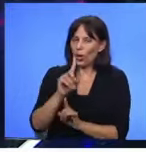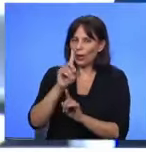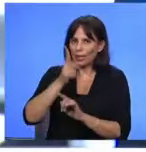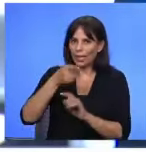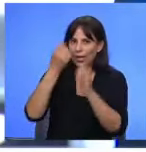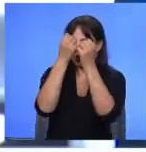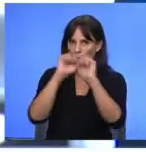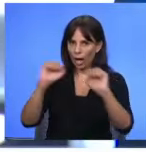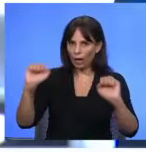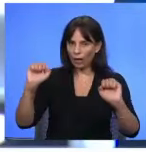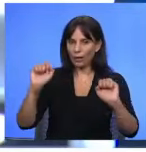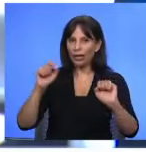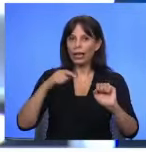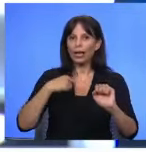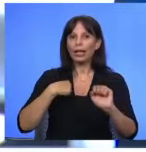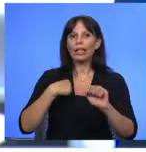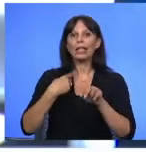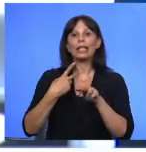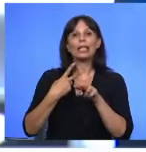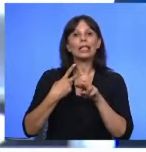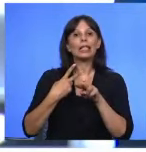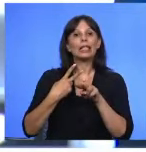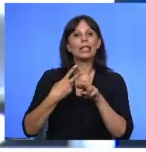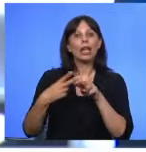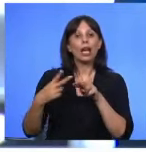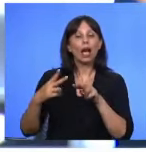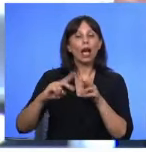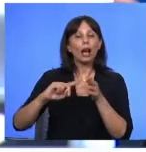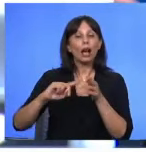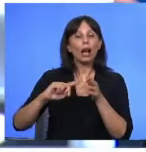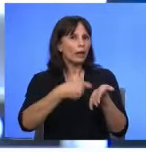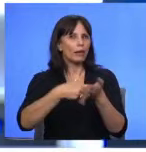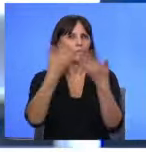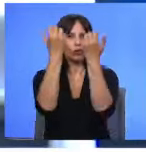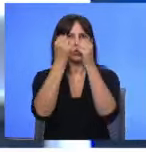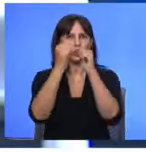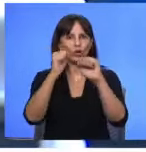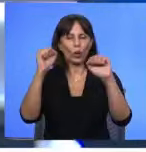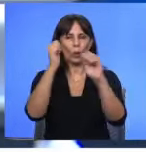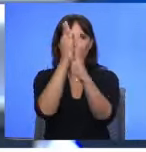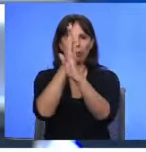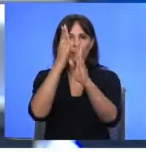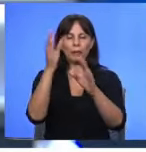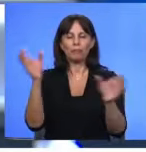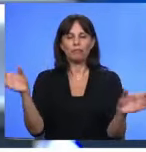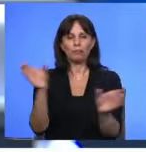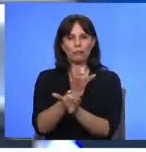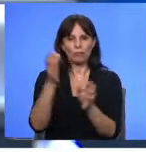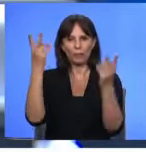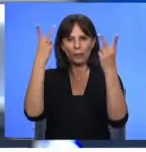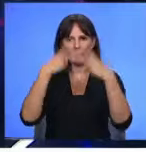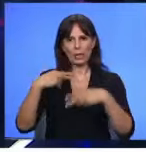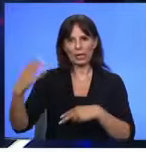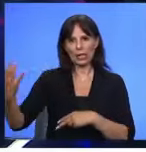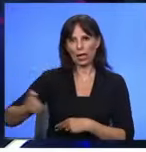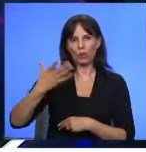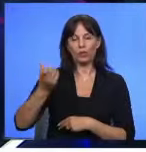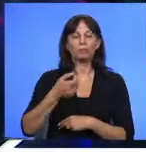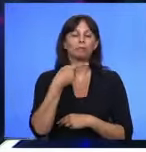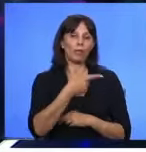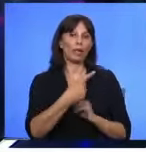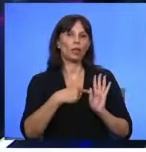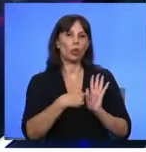אני רק מחדד את המחירים שיש לשחרור מחבלים בעסקת חטופים. בדיוק, כן. זאת, אני חושב, זאת הנקודה. אנחנו